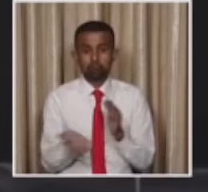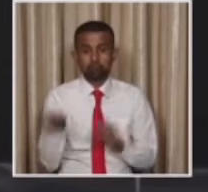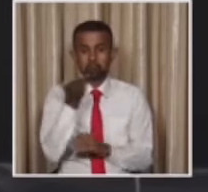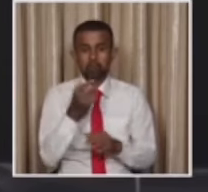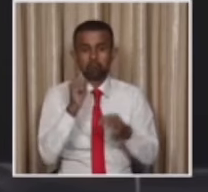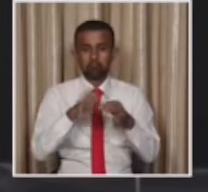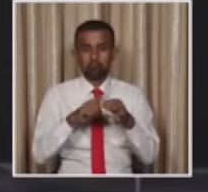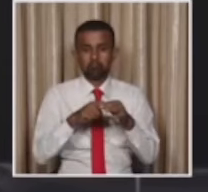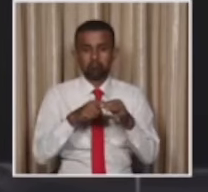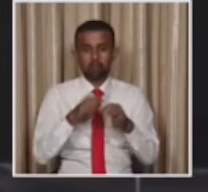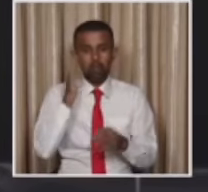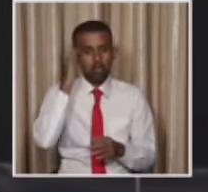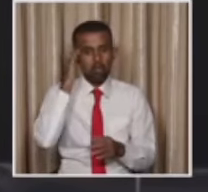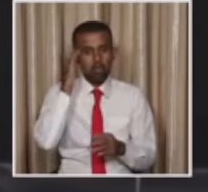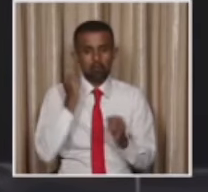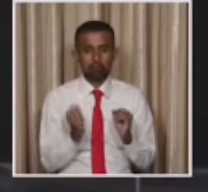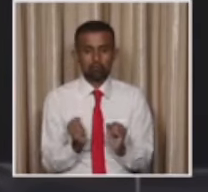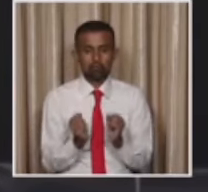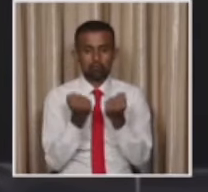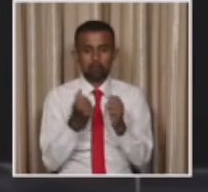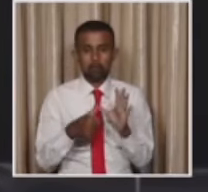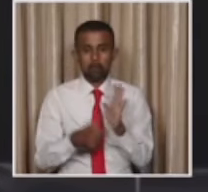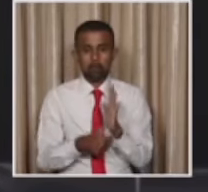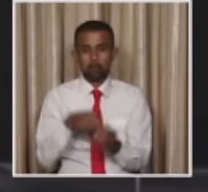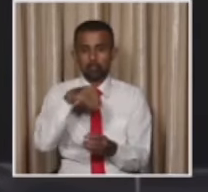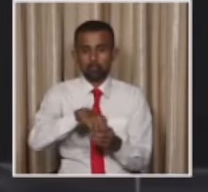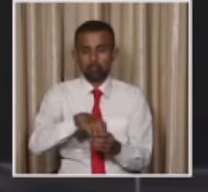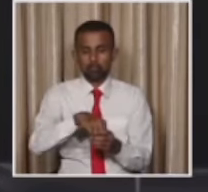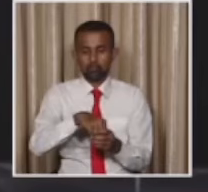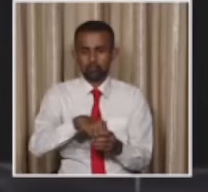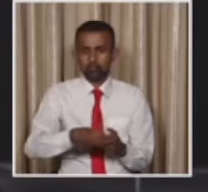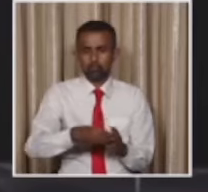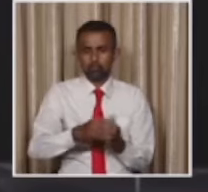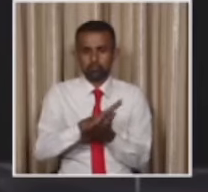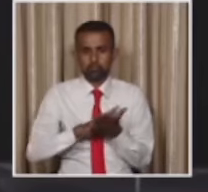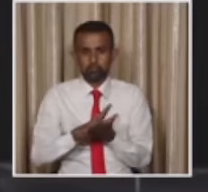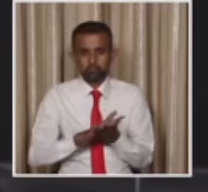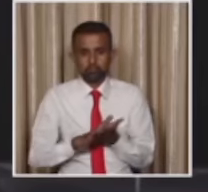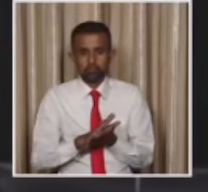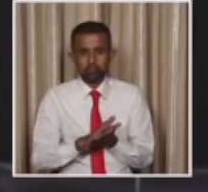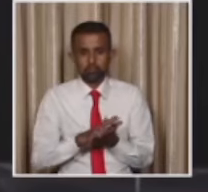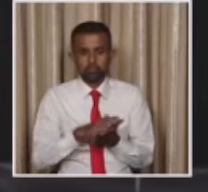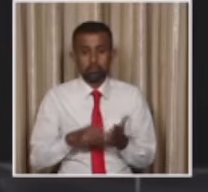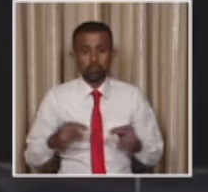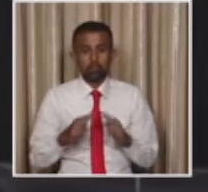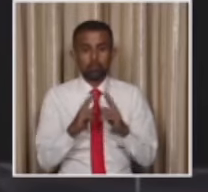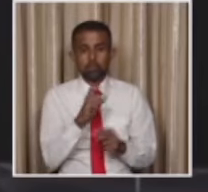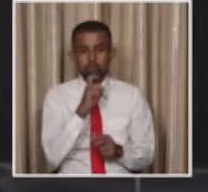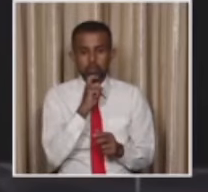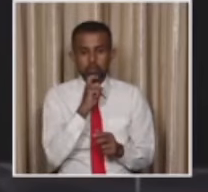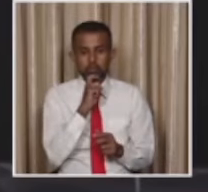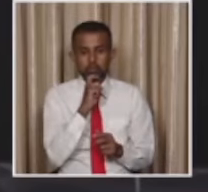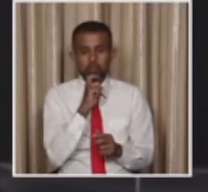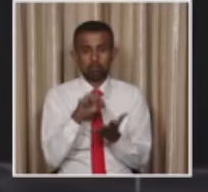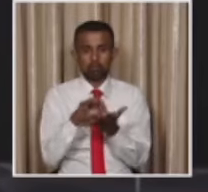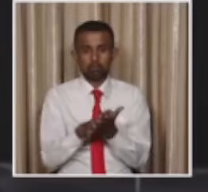ප්‍රශ්නේ මෙන්න මේ කාන්තාවන් සවිබල ගැන්වීමේ පනත ඇතුලේ තියෙන අන්තර්ගතය හරියට කියවගන්නේ නැතුව සහ ශ්‍රේෂ්ඨාධිකරණ